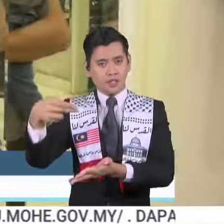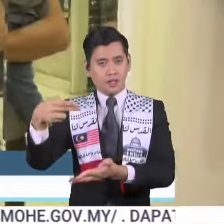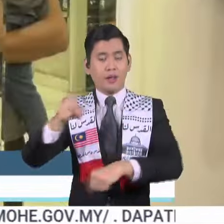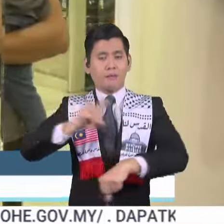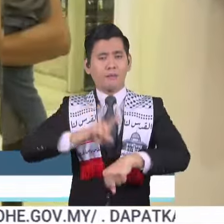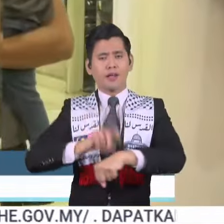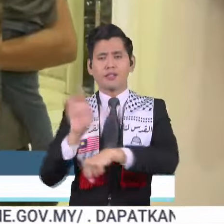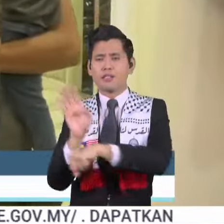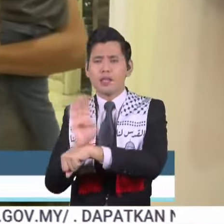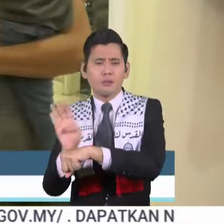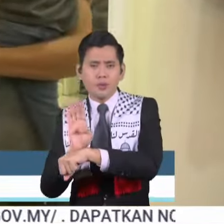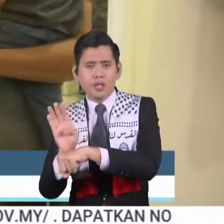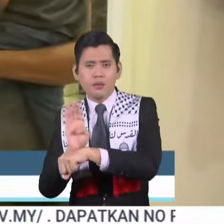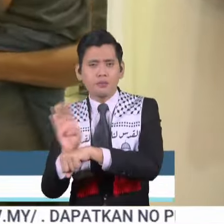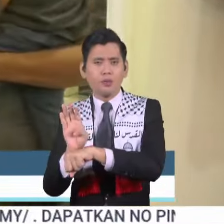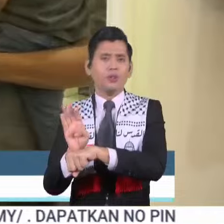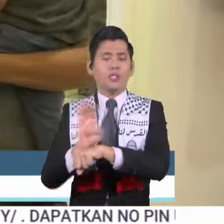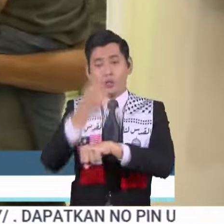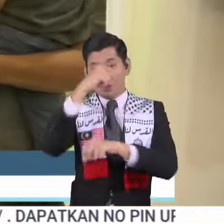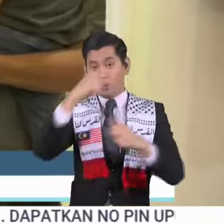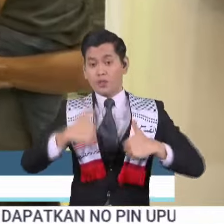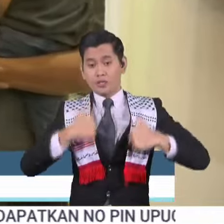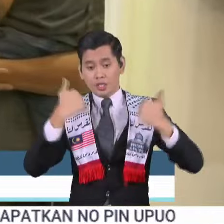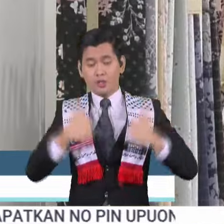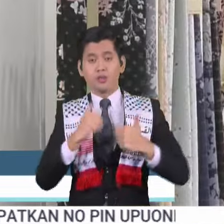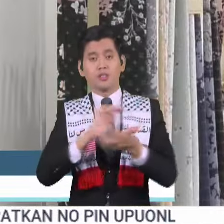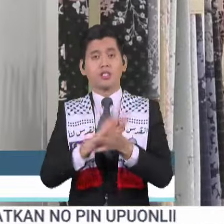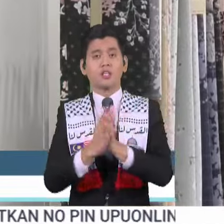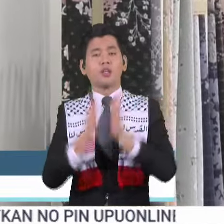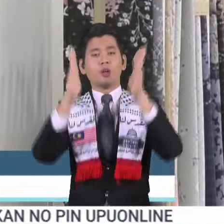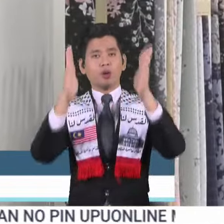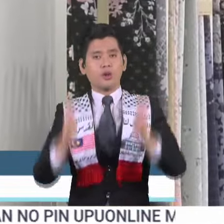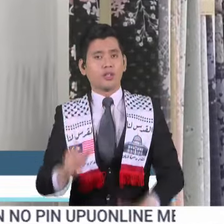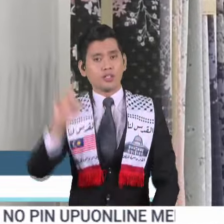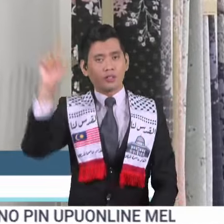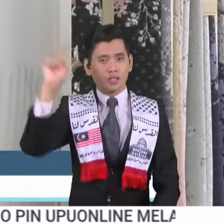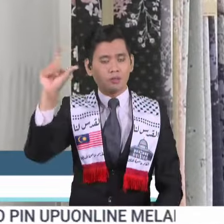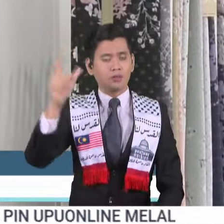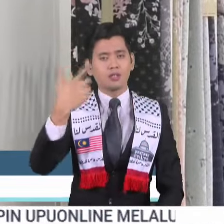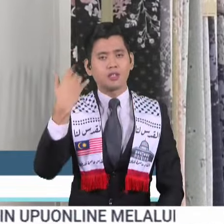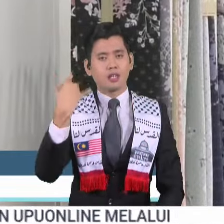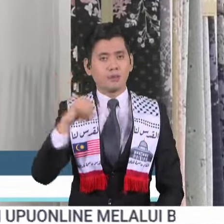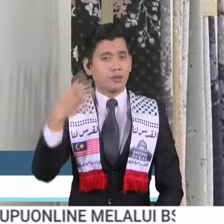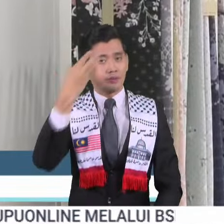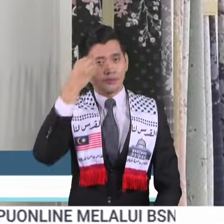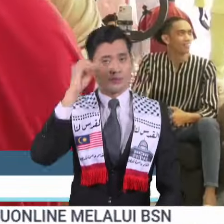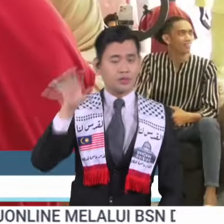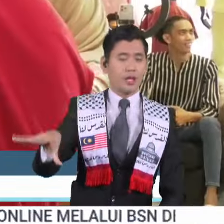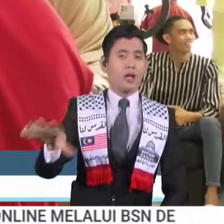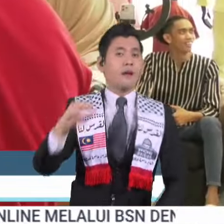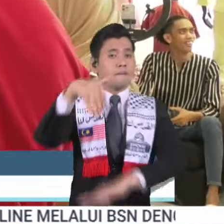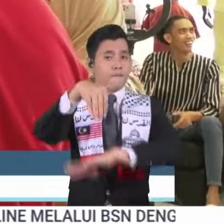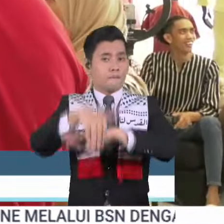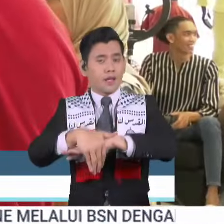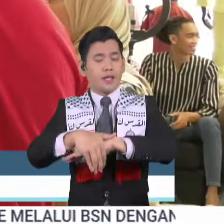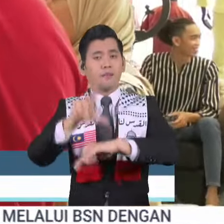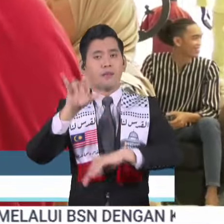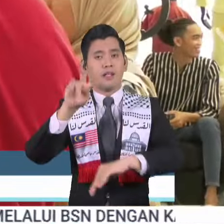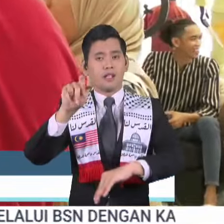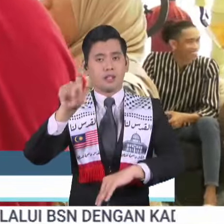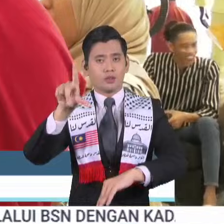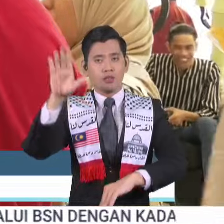Dalam kesibukan menyambut ketibaan Syawal, umat Islam tidak seharusnya membiarkan Lailatul Qadar berlalu begitu